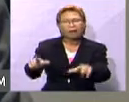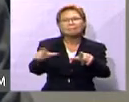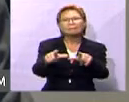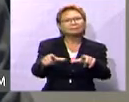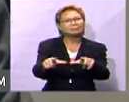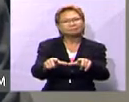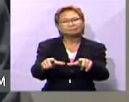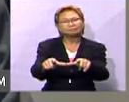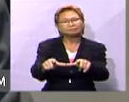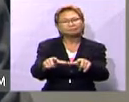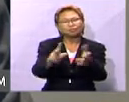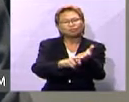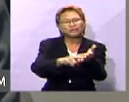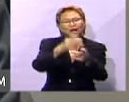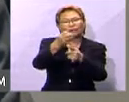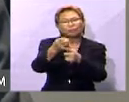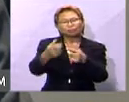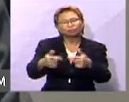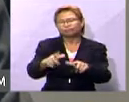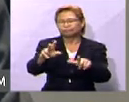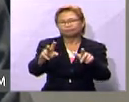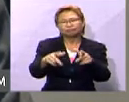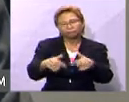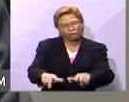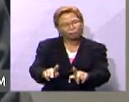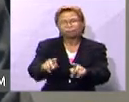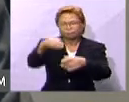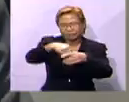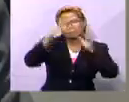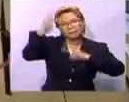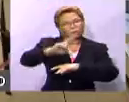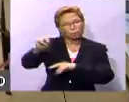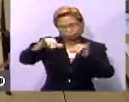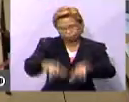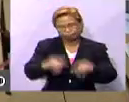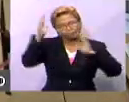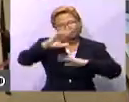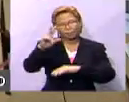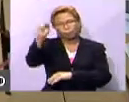memberikan visa atau kebenaran untuk mereka berada di Malaysia